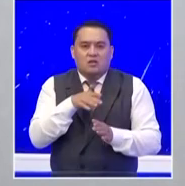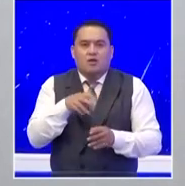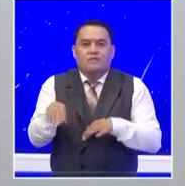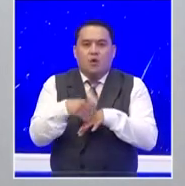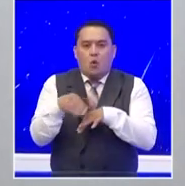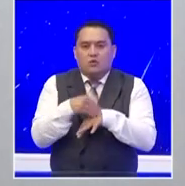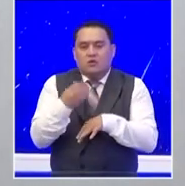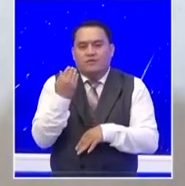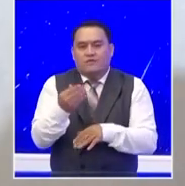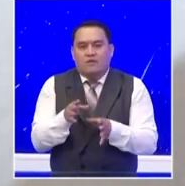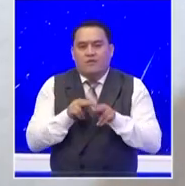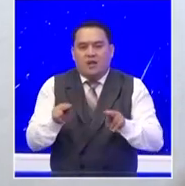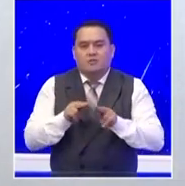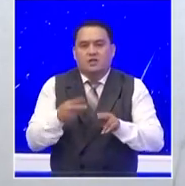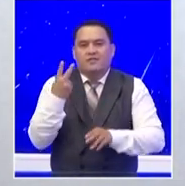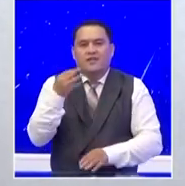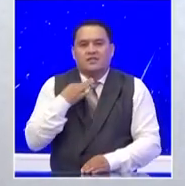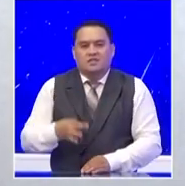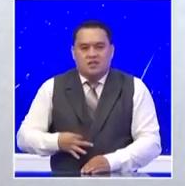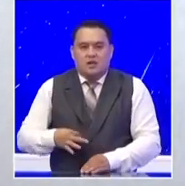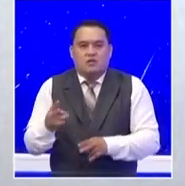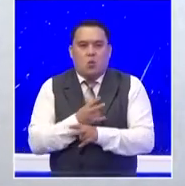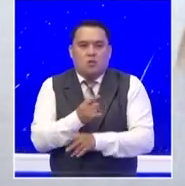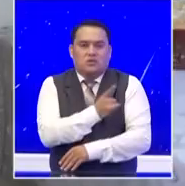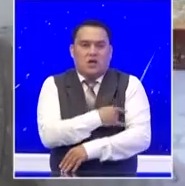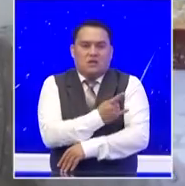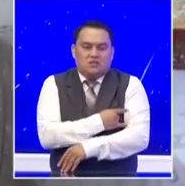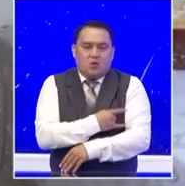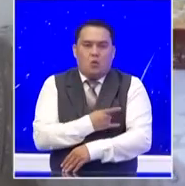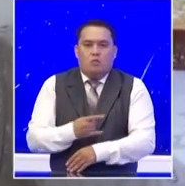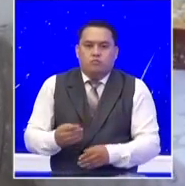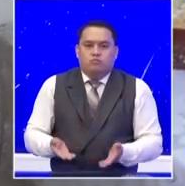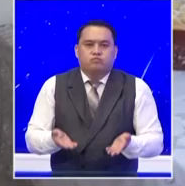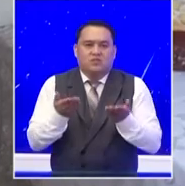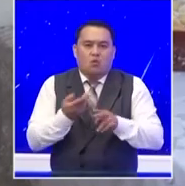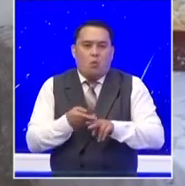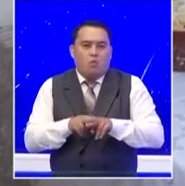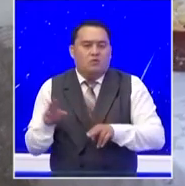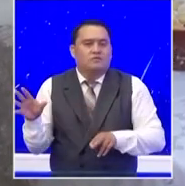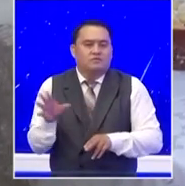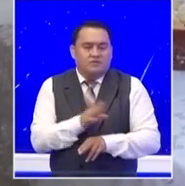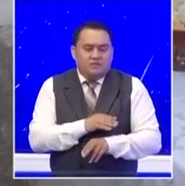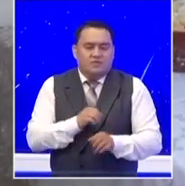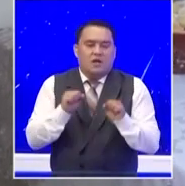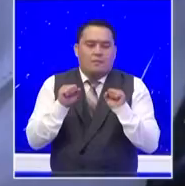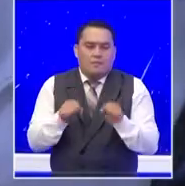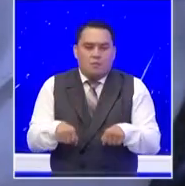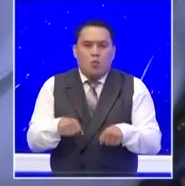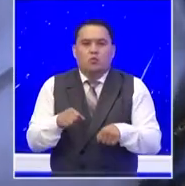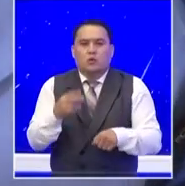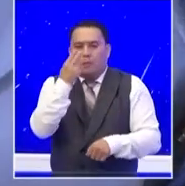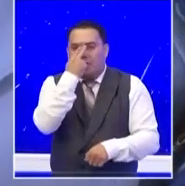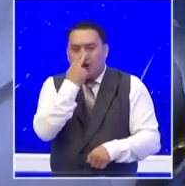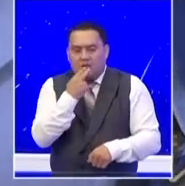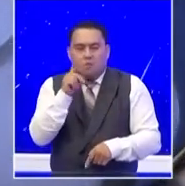браке с Айжан. Воспитывают 2 сыновей. Ночные дежурства, засады, подъемы по тревоге. Все это имеет место. Но